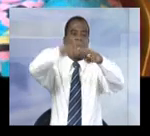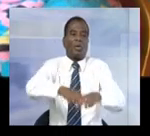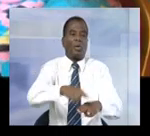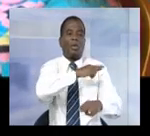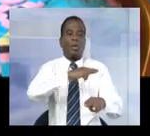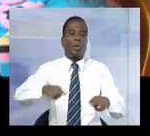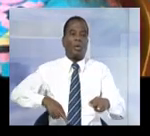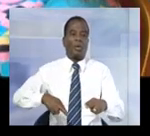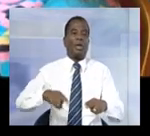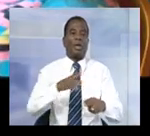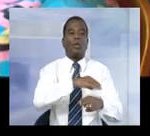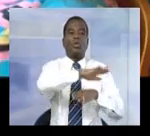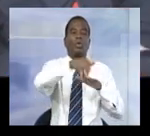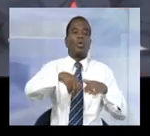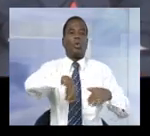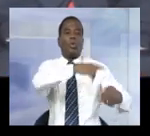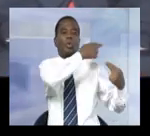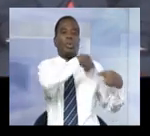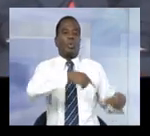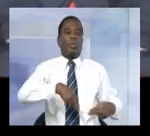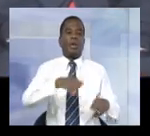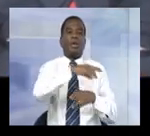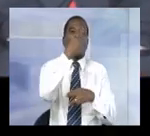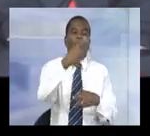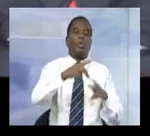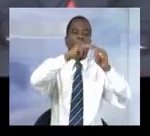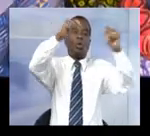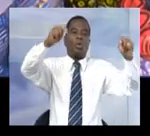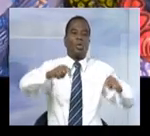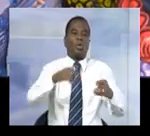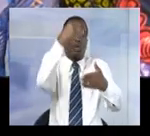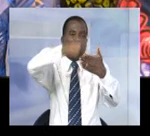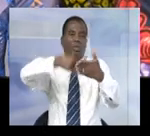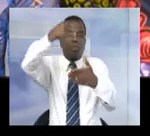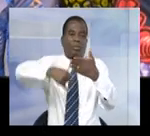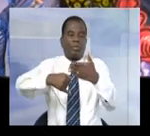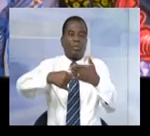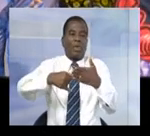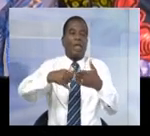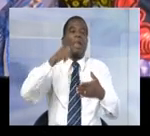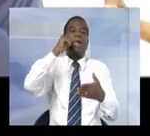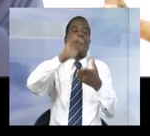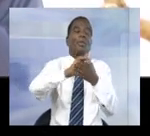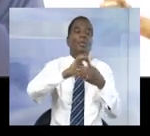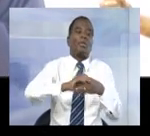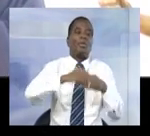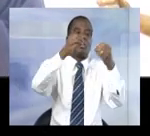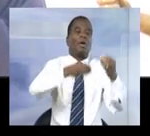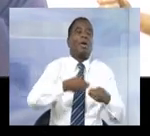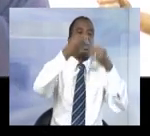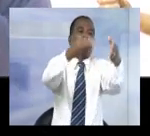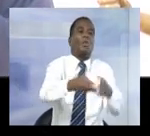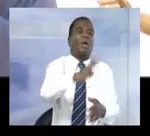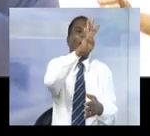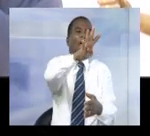et les attributs qui l'accompagnent, ainsi que deux tableaux d'art. La reine-mère, de son côté, a offert une enveloppe de